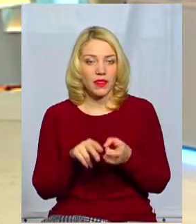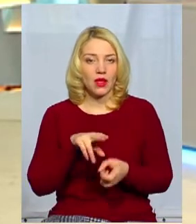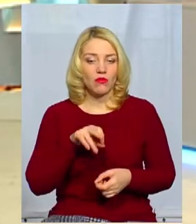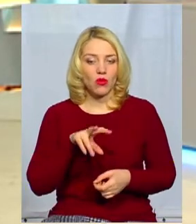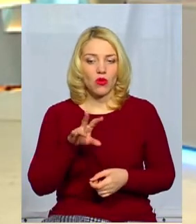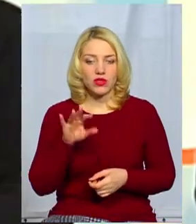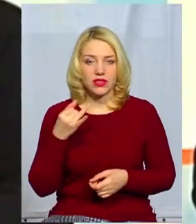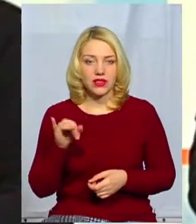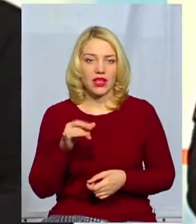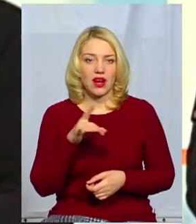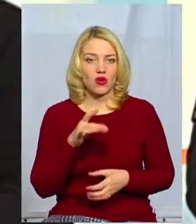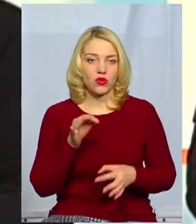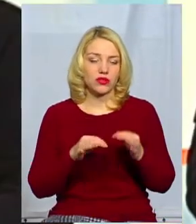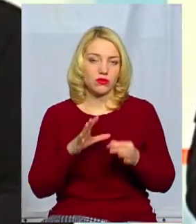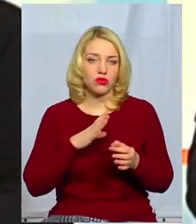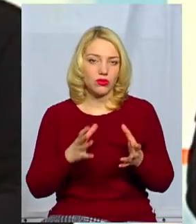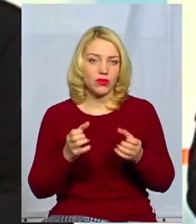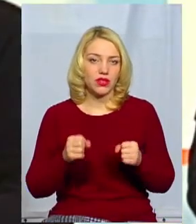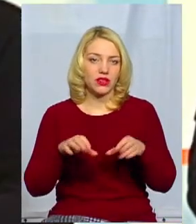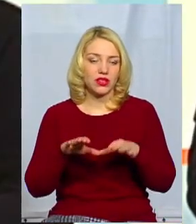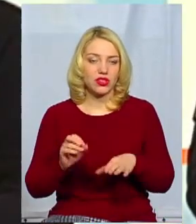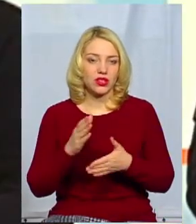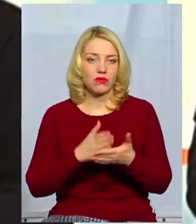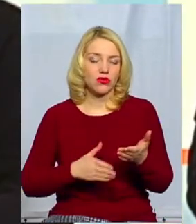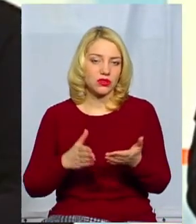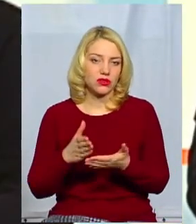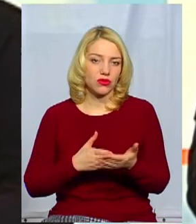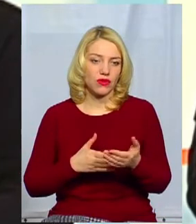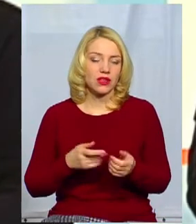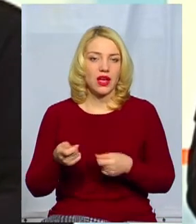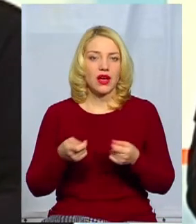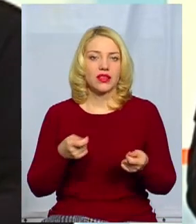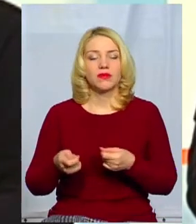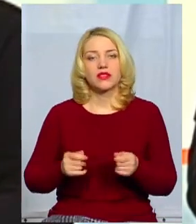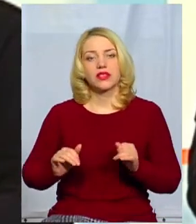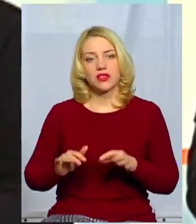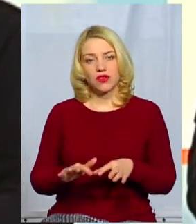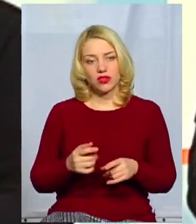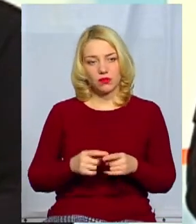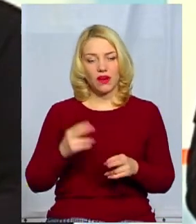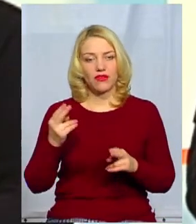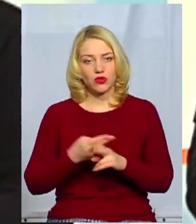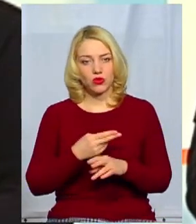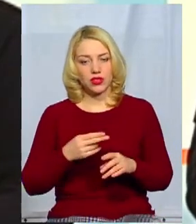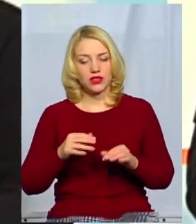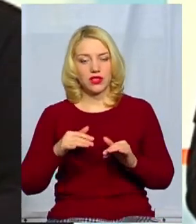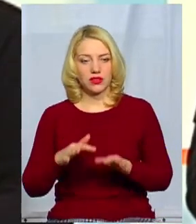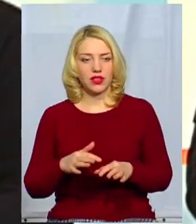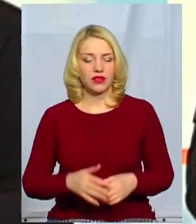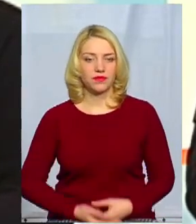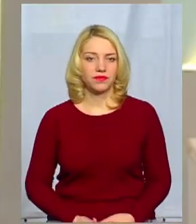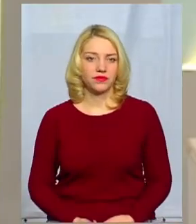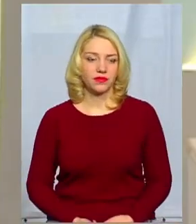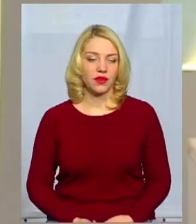Полонським районним судом було прийнято рішення про скасування адміністративної справи за відсутності в діях порушення в діях